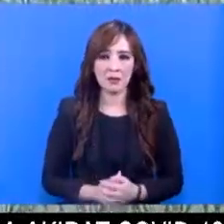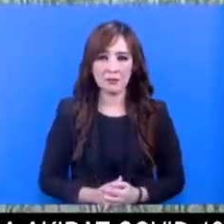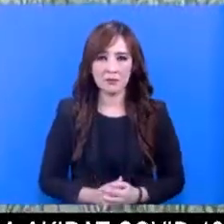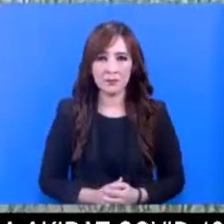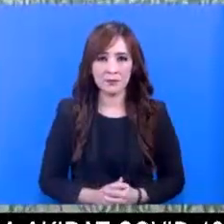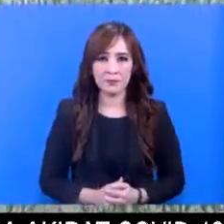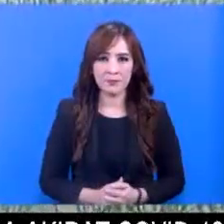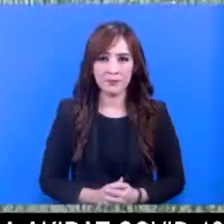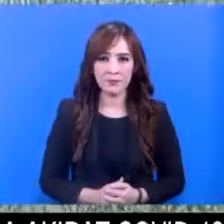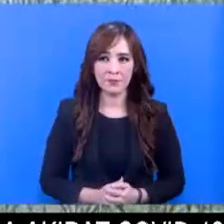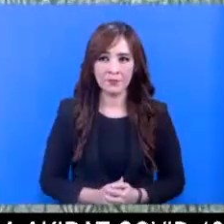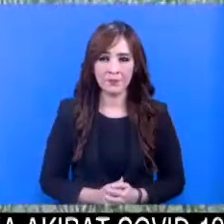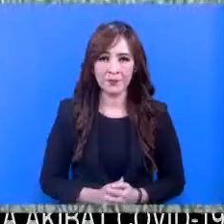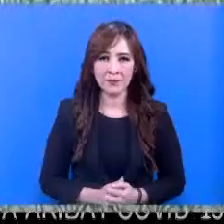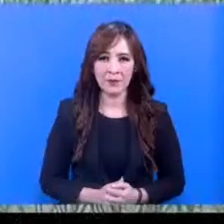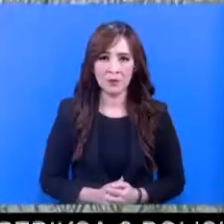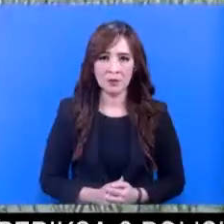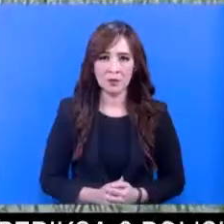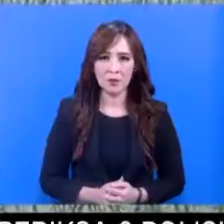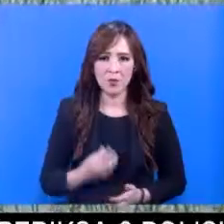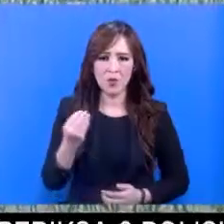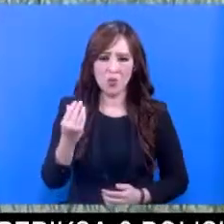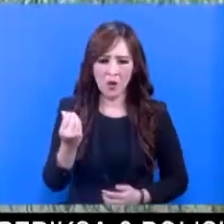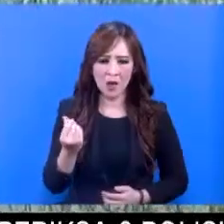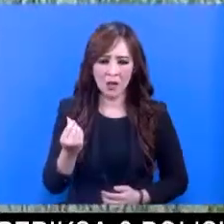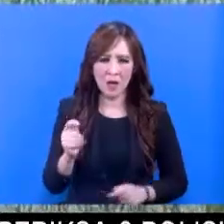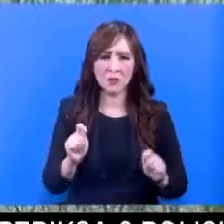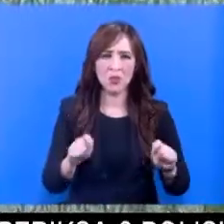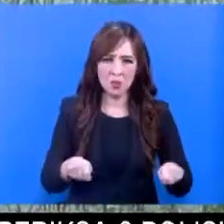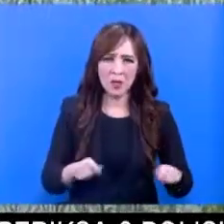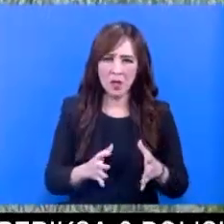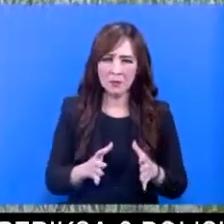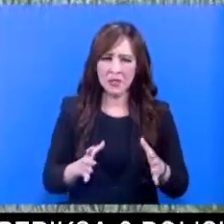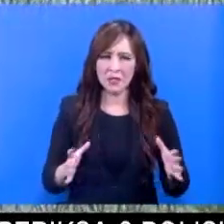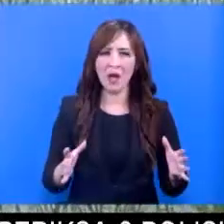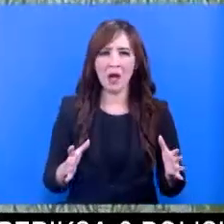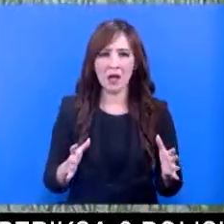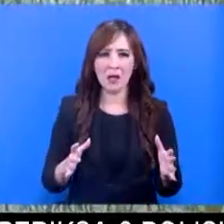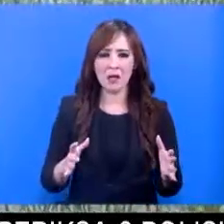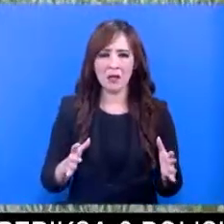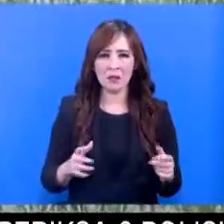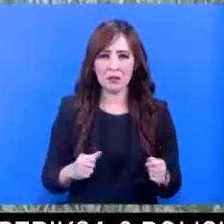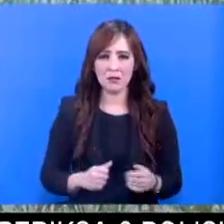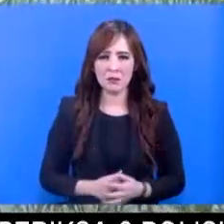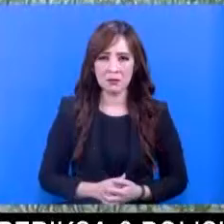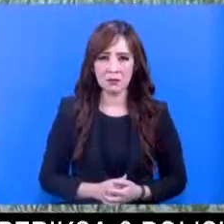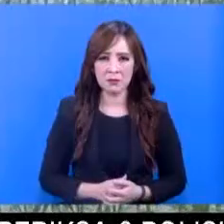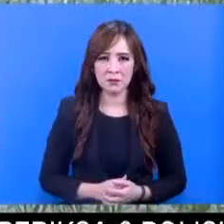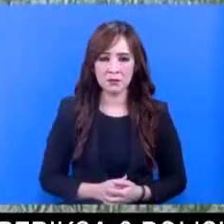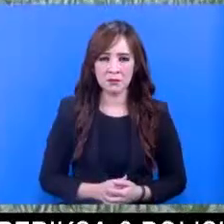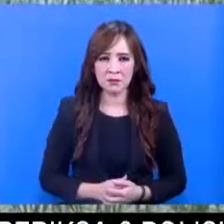besar, modal kolektor, modal hatinya ngoyos, modal tandurnya.